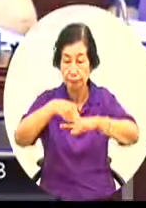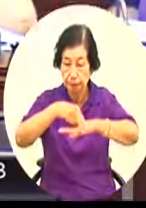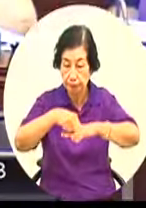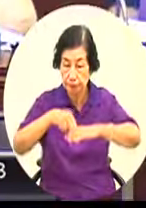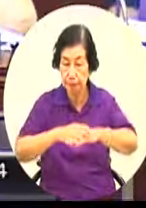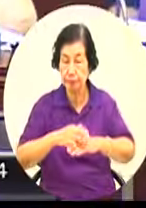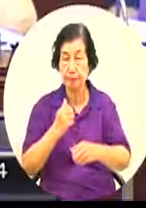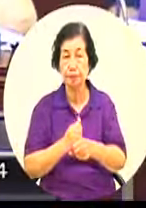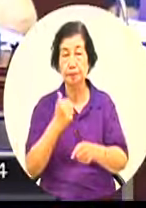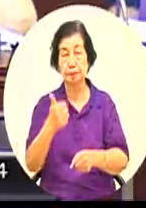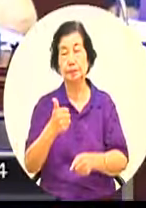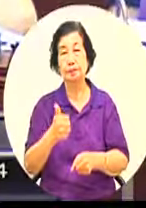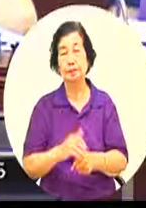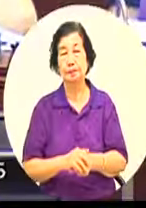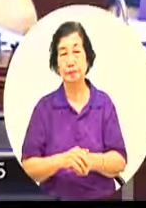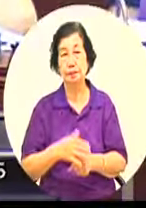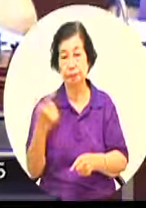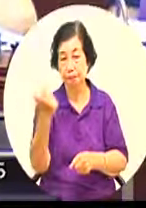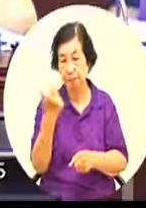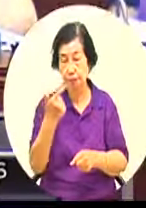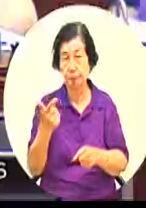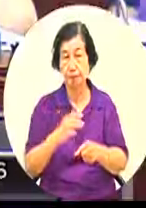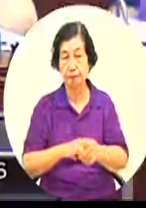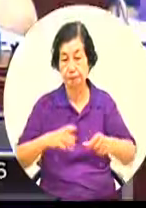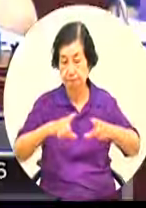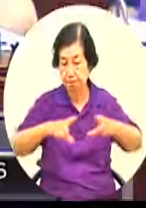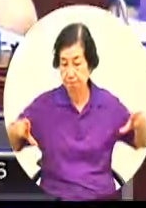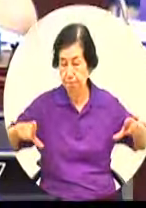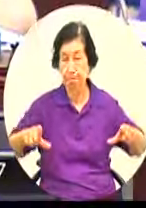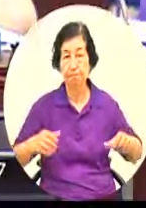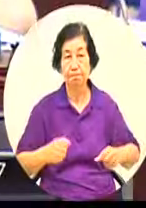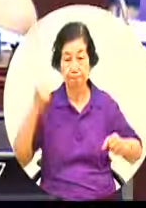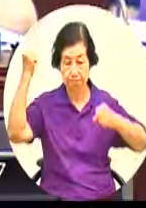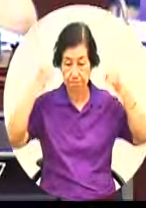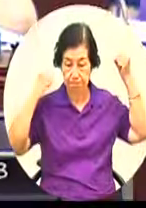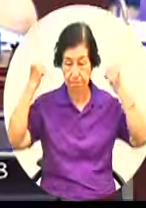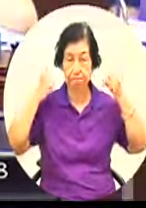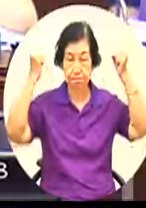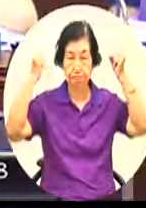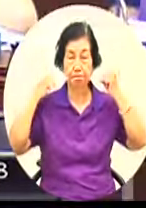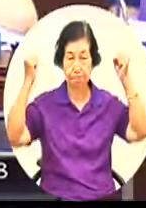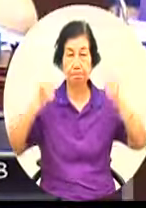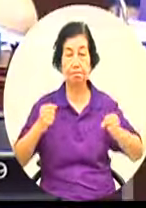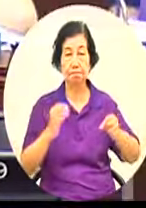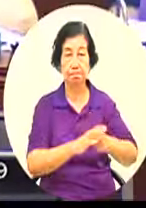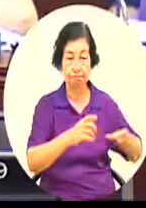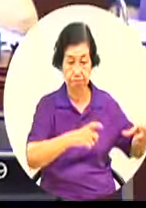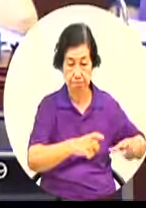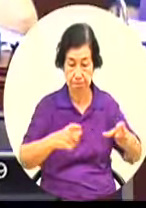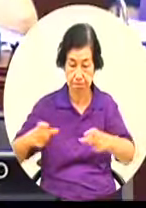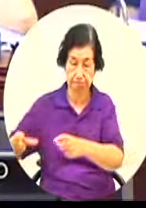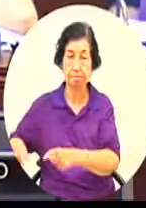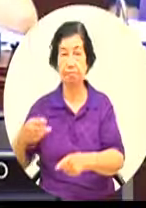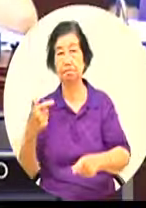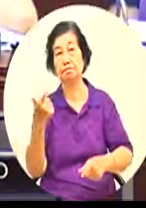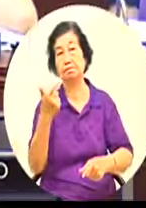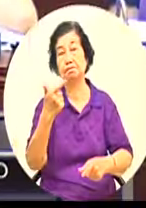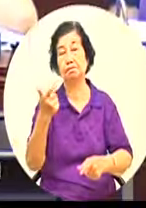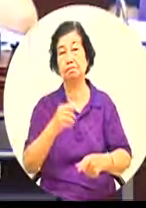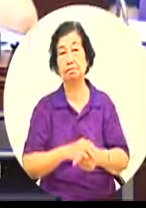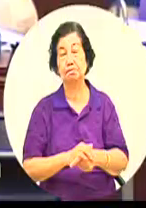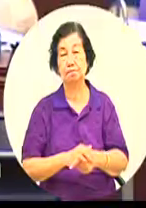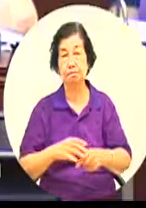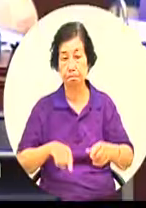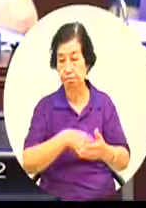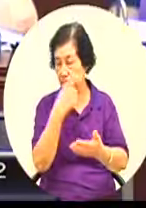好的一个规划？有六个大的运动园区都是提升的，因为我看过一些简报，其实做得蛮好的哦。那这个总体计划也不是体